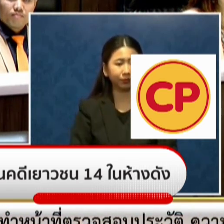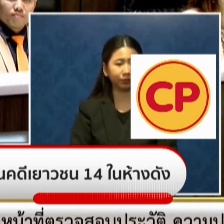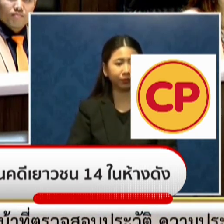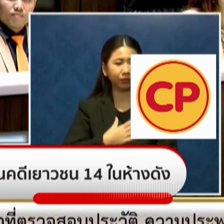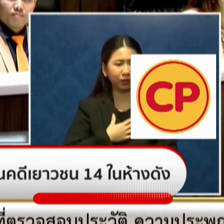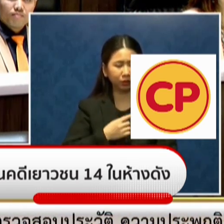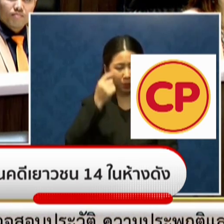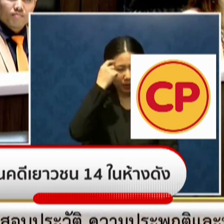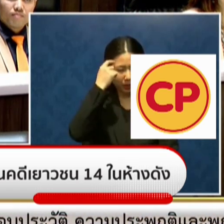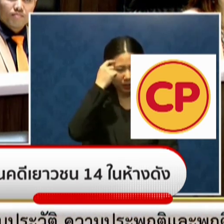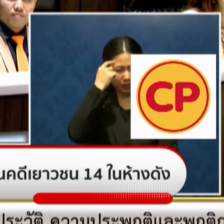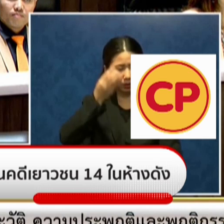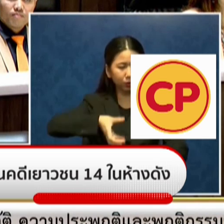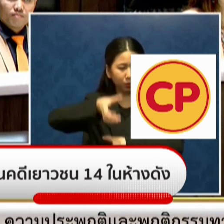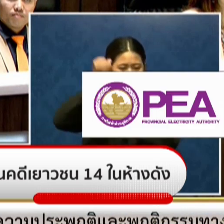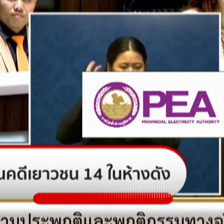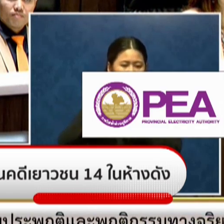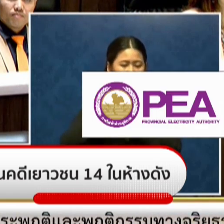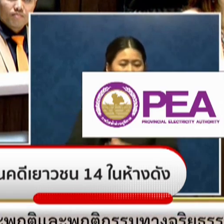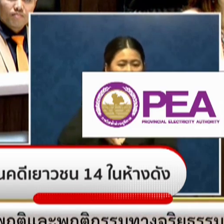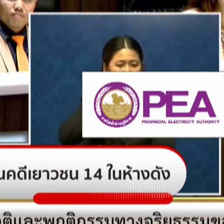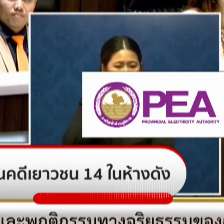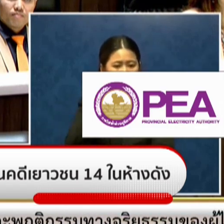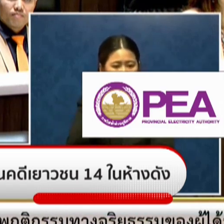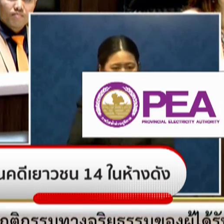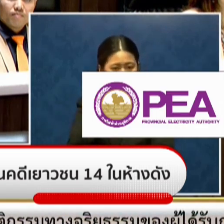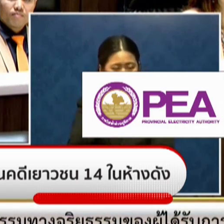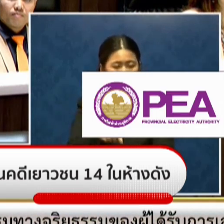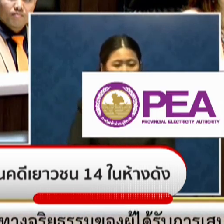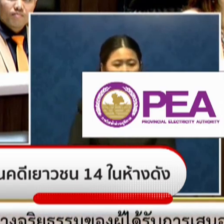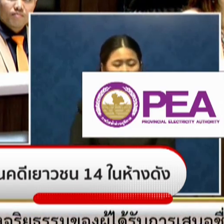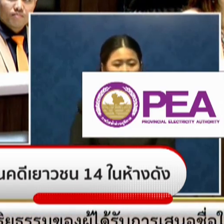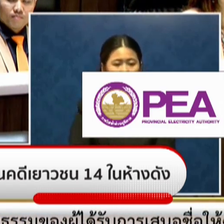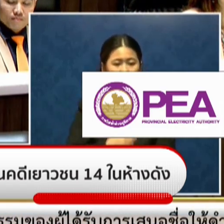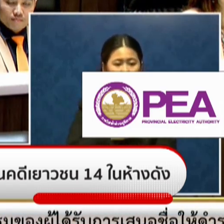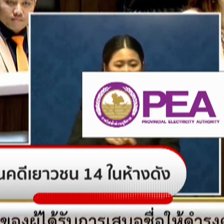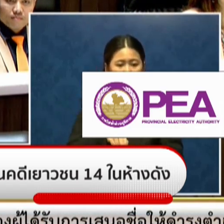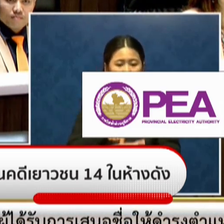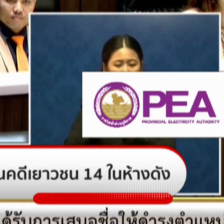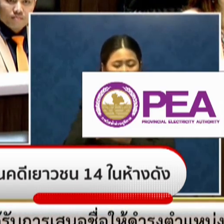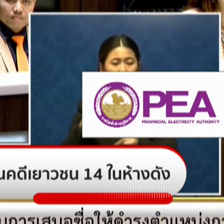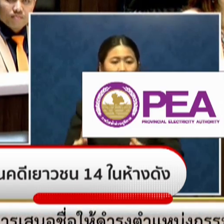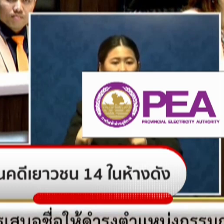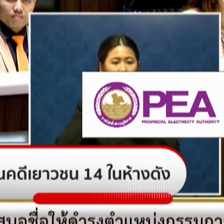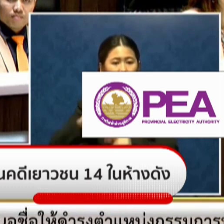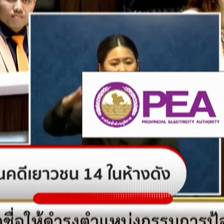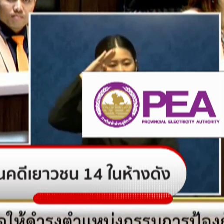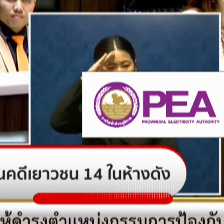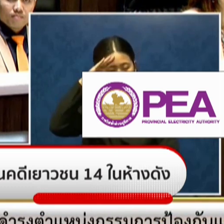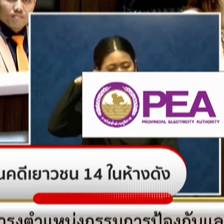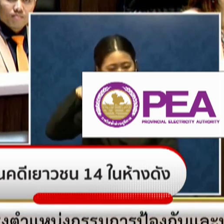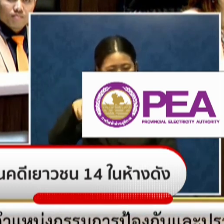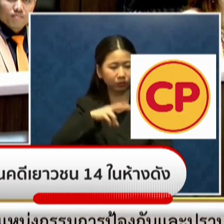และสังคมหรือว่าดีอีเอสสำนักงานคณะกรรมการกิจการกระจายเสียงกิจการโทรทัศน์และกิจการโทรคมนาคมแห่งชาติหรือว่า